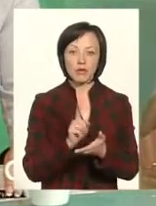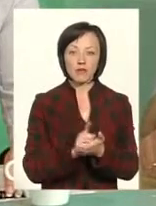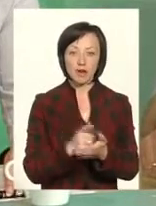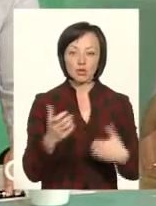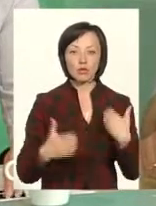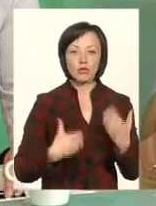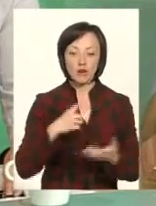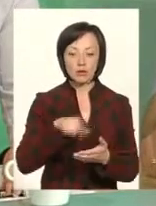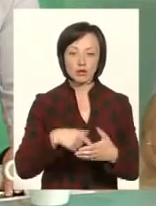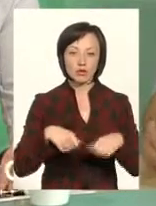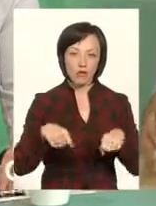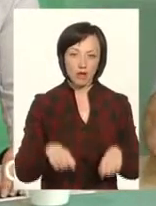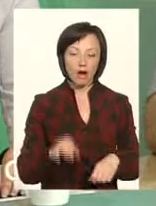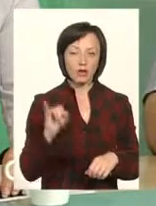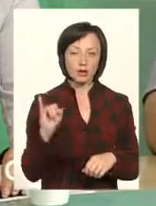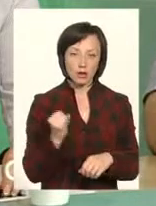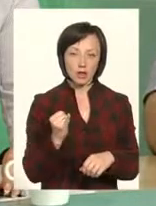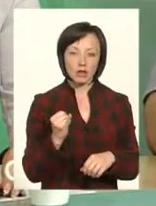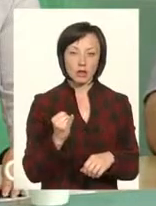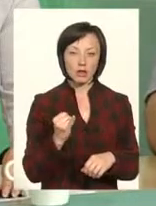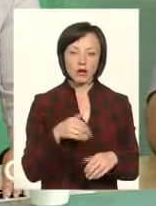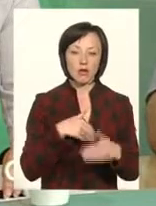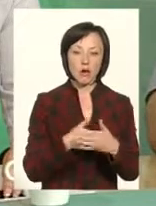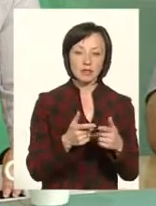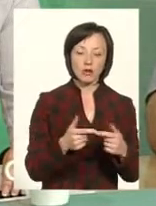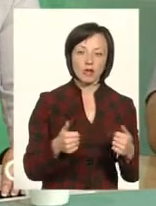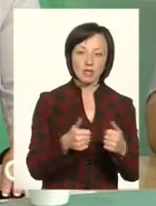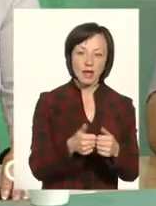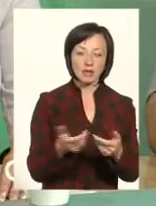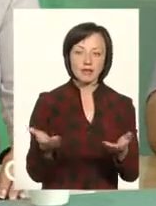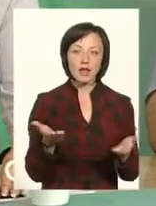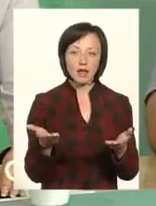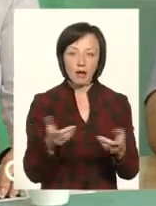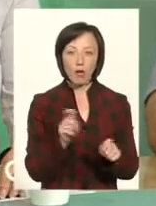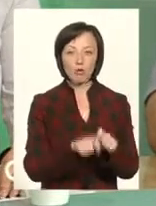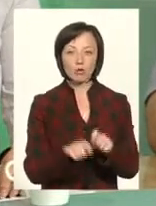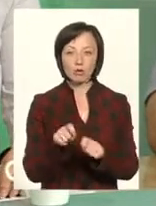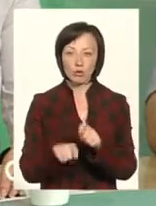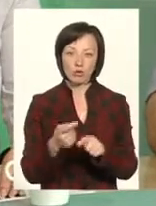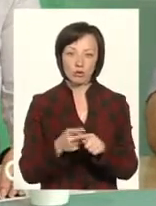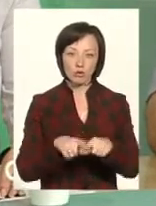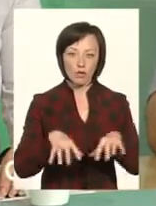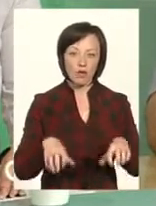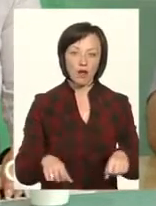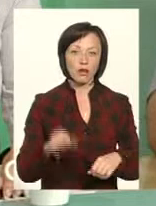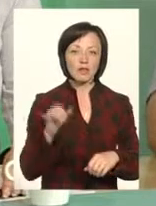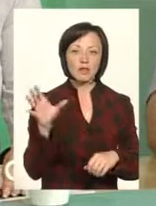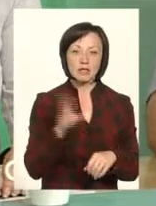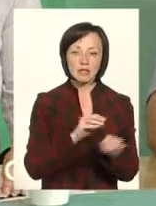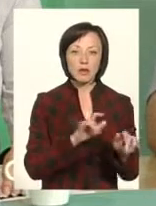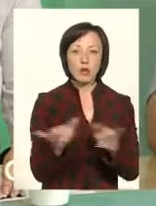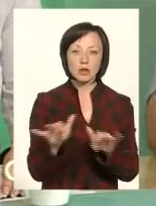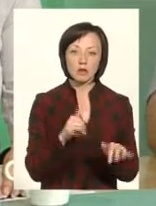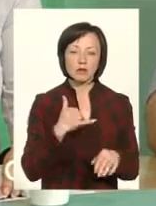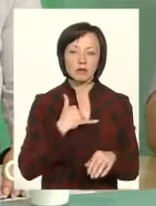владу міську і громадські організації, громаду, які контролюють цю владу і всі процеси, які